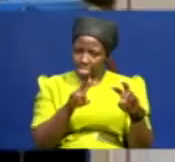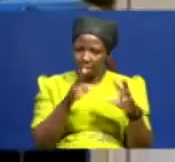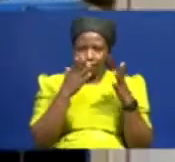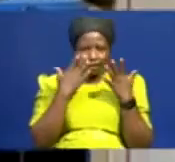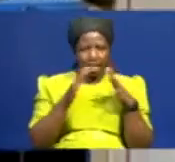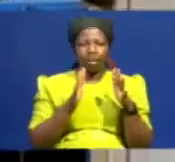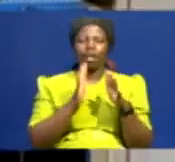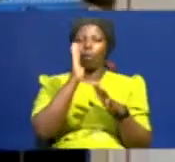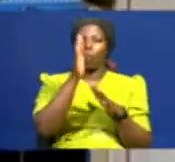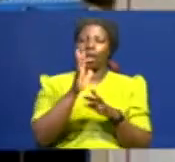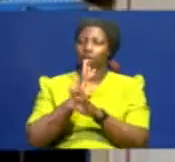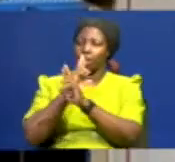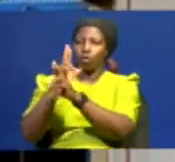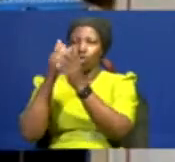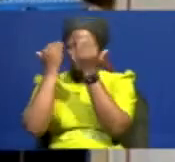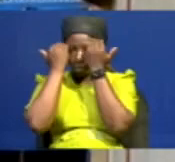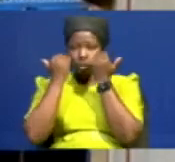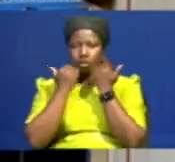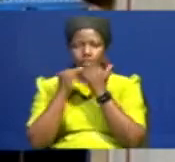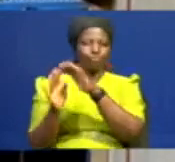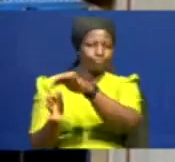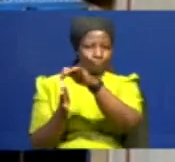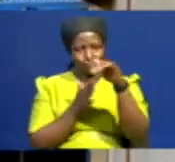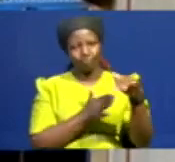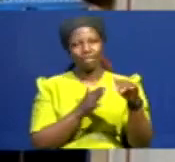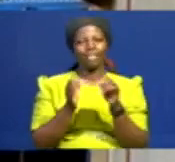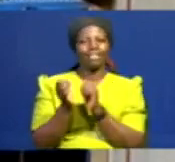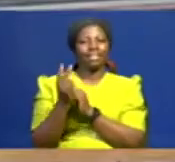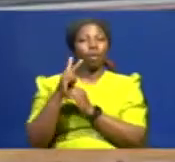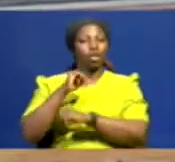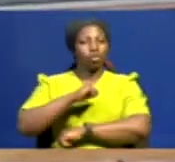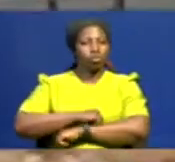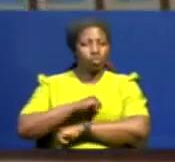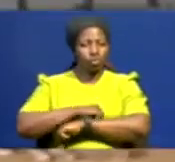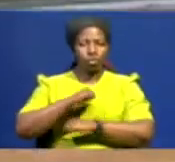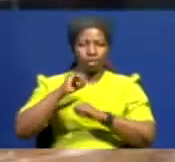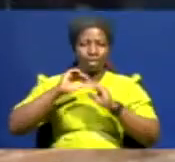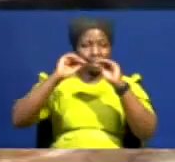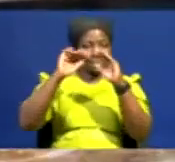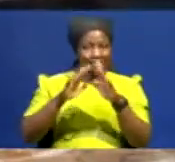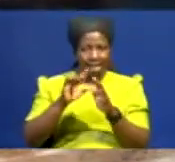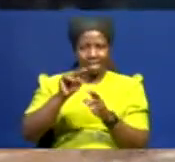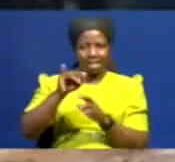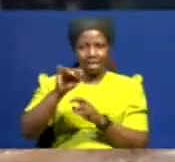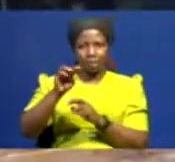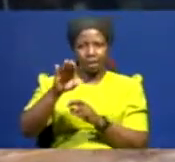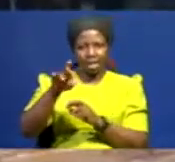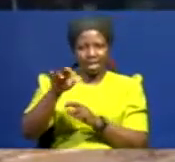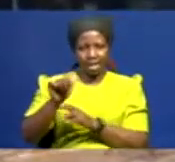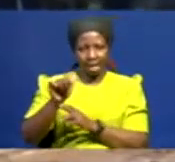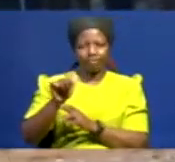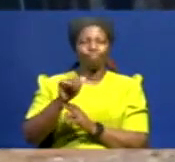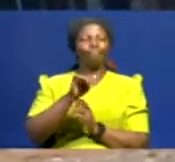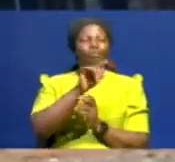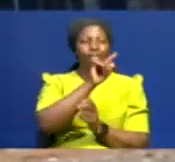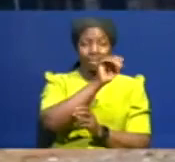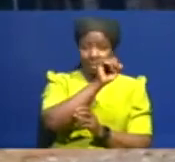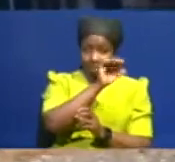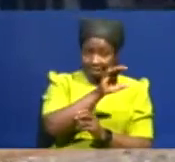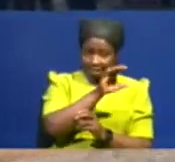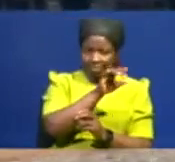court. Kwingineko, mwalimu mkuu wa shule ya upili ya wavulana ya Nyambaria amesimamishwa kazi na tume ya kuajiri walimu